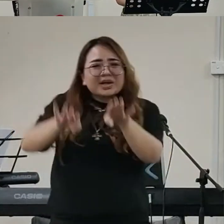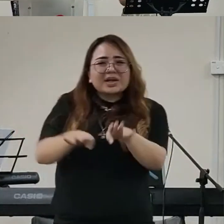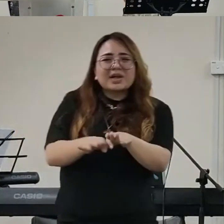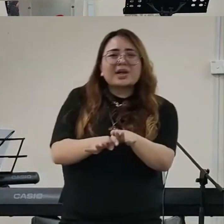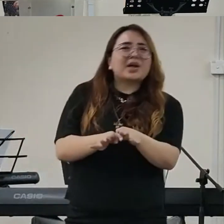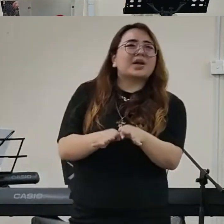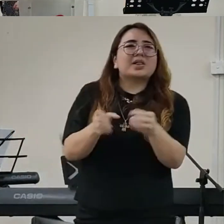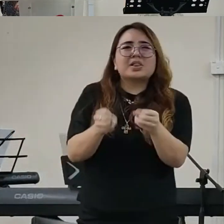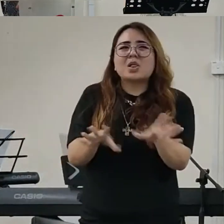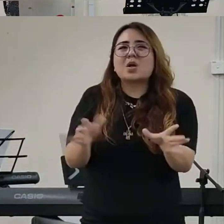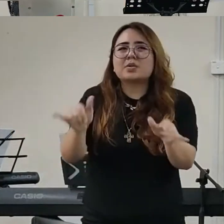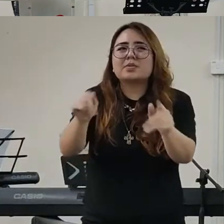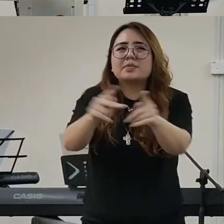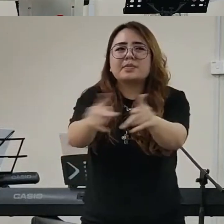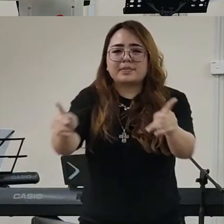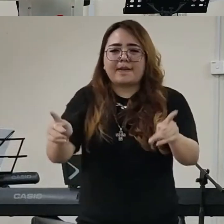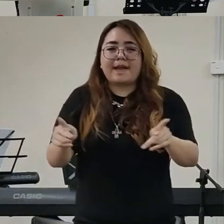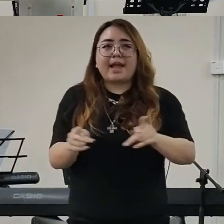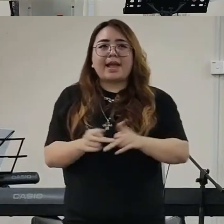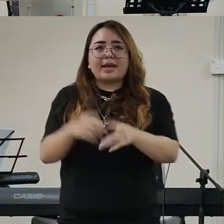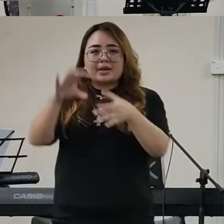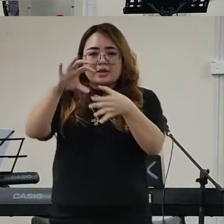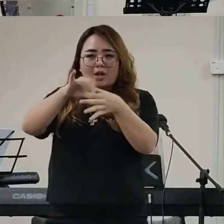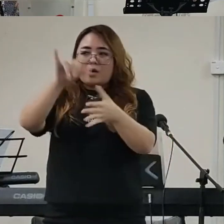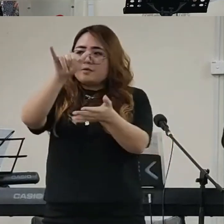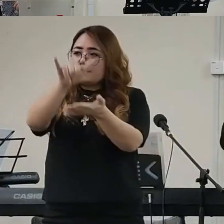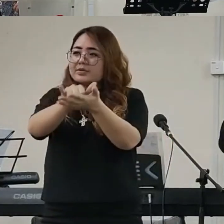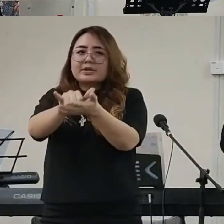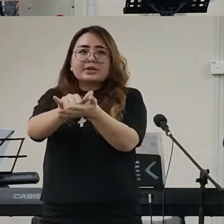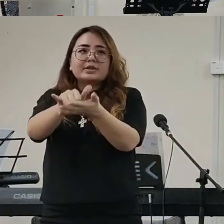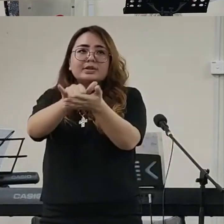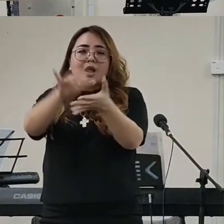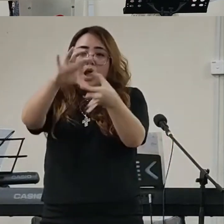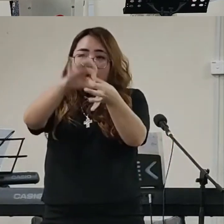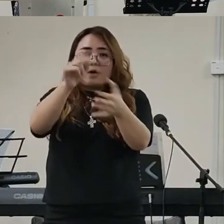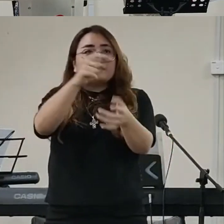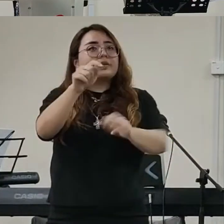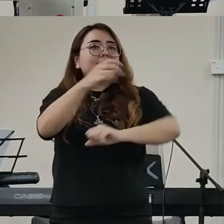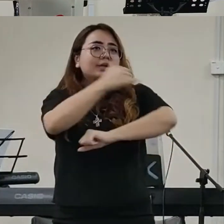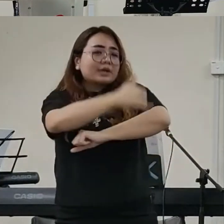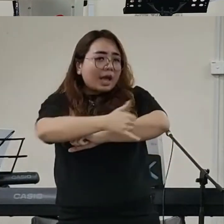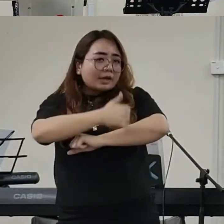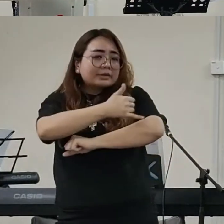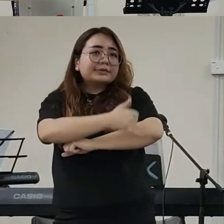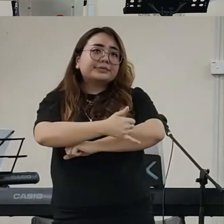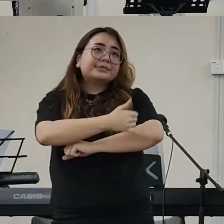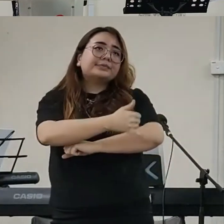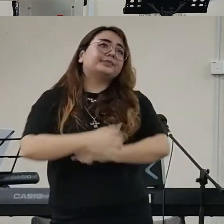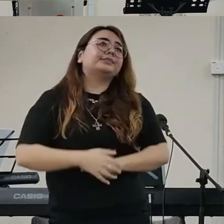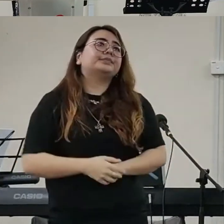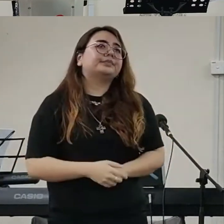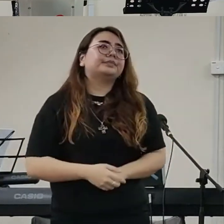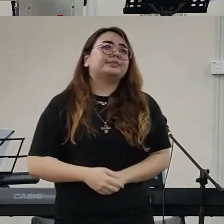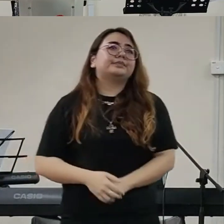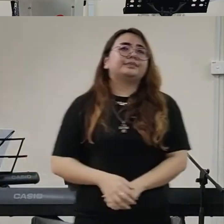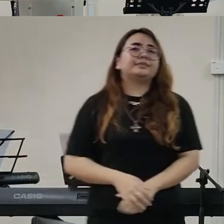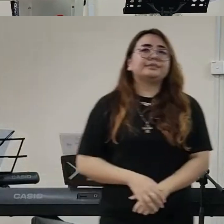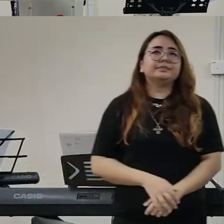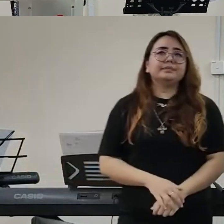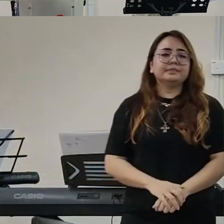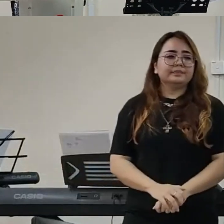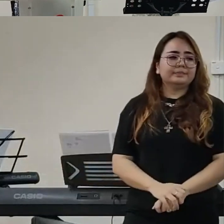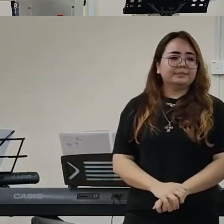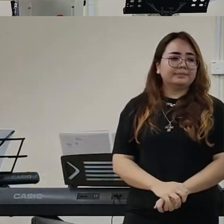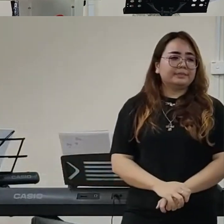出来，从列邦中聚集他们，领他们回归回 故土，我必在以色列的群山